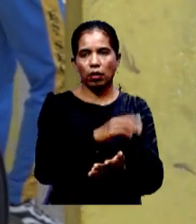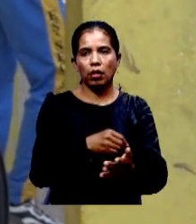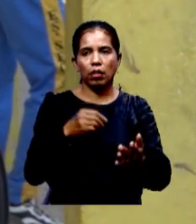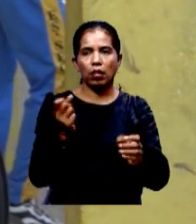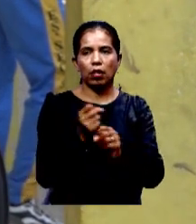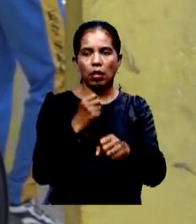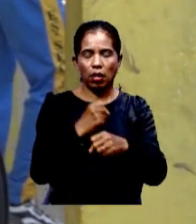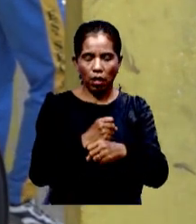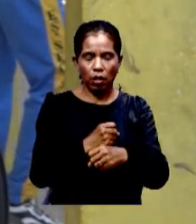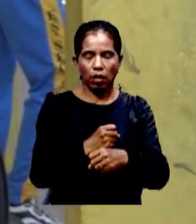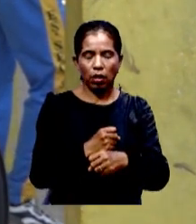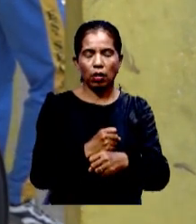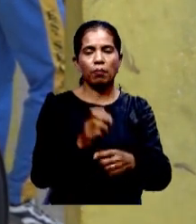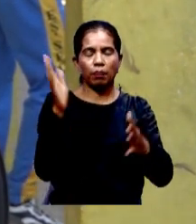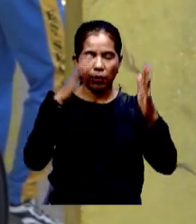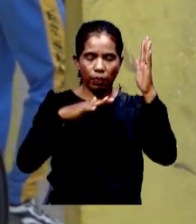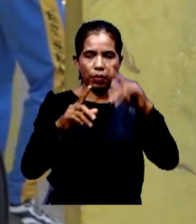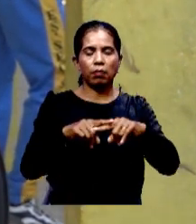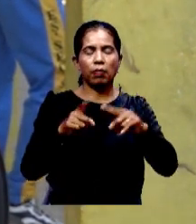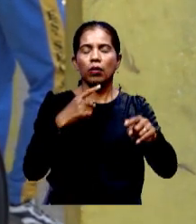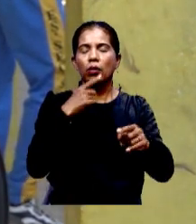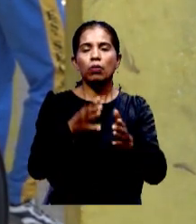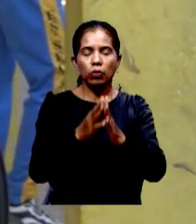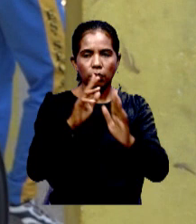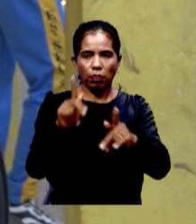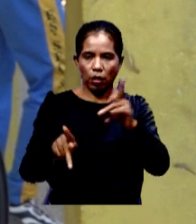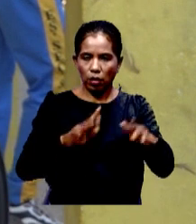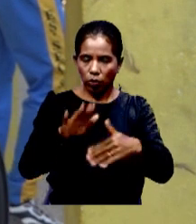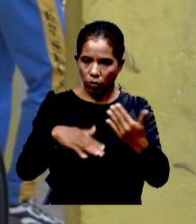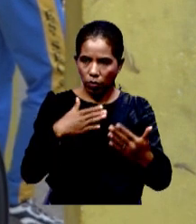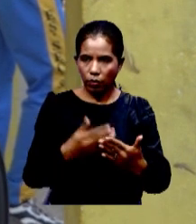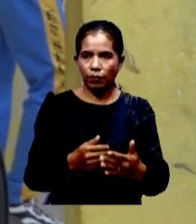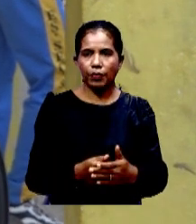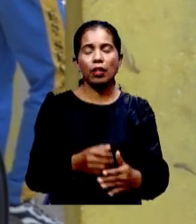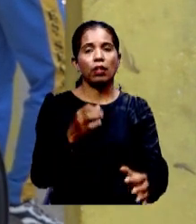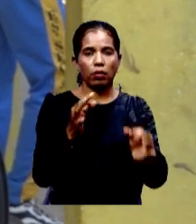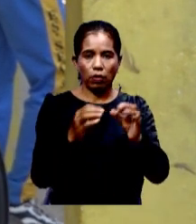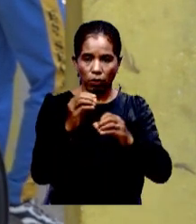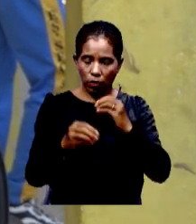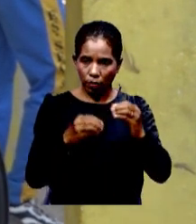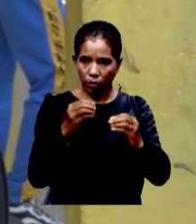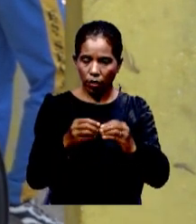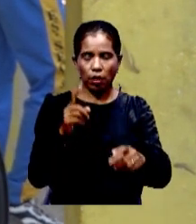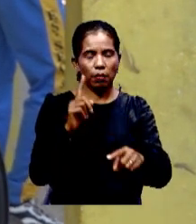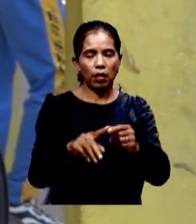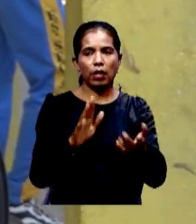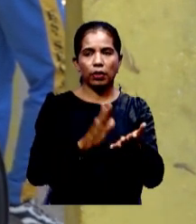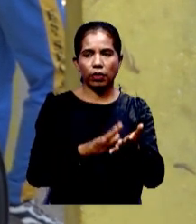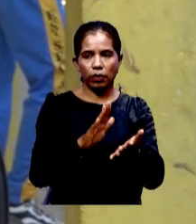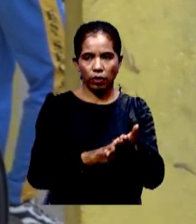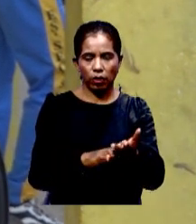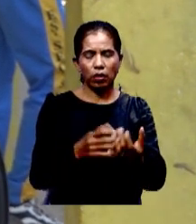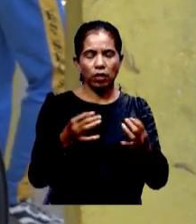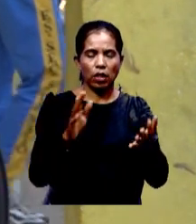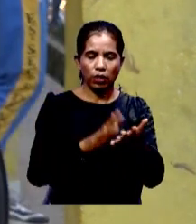sempre halo konflitu, mai be au hozu ba komunidade, au hozu ba komunidade, kata Kita sekolah sih remata tahun